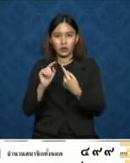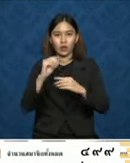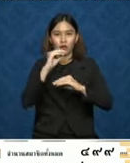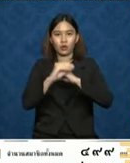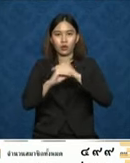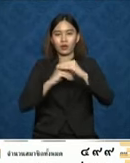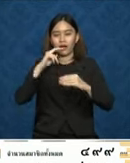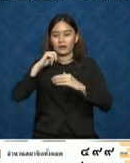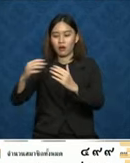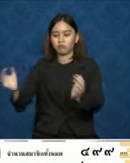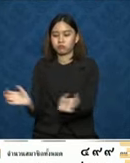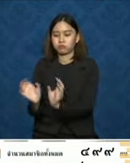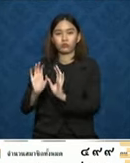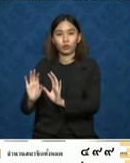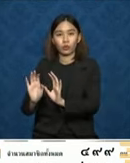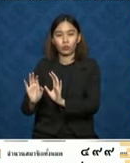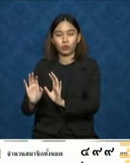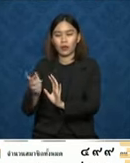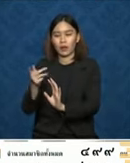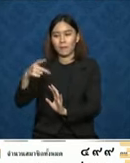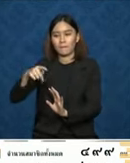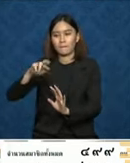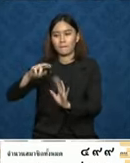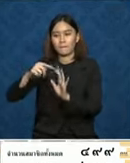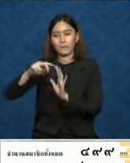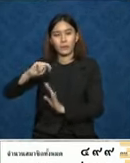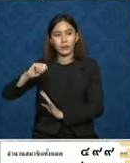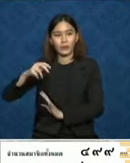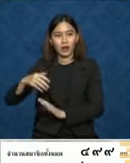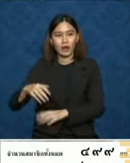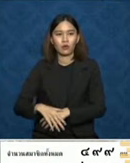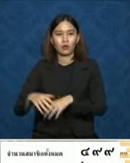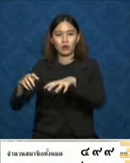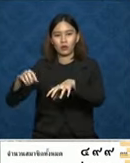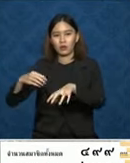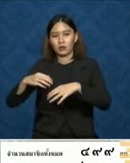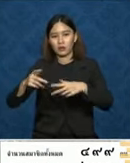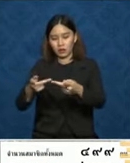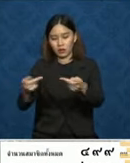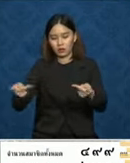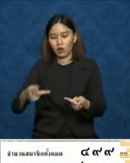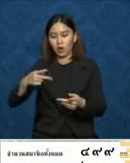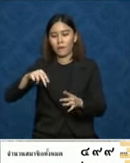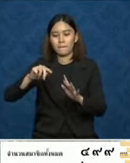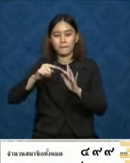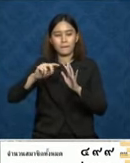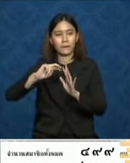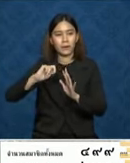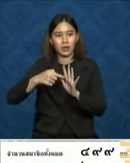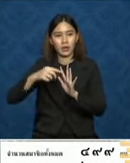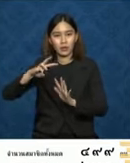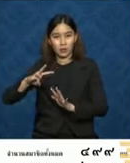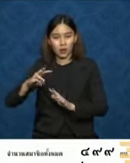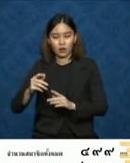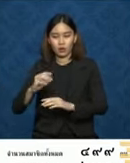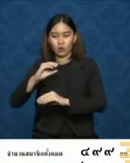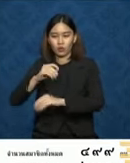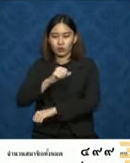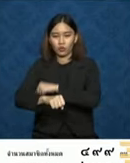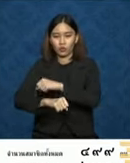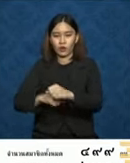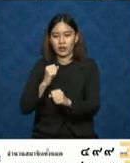การอ่างเก็บน้ำคลองพร้าวที่อำเภอก่อช้างนะครับซึ่งเป็นโครงการสร้างอ่างเก็บน้ำเพื่อที่จะไว้